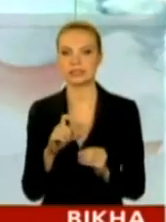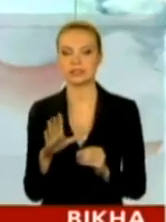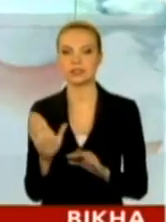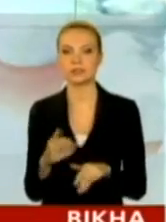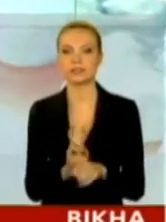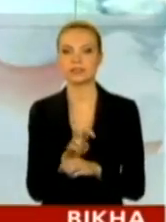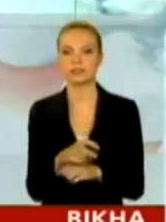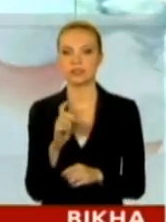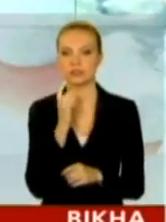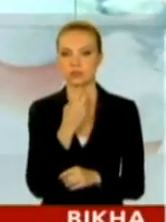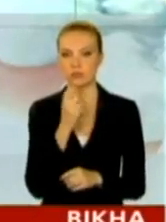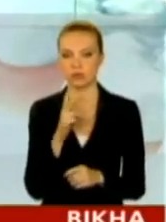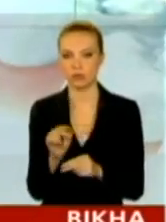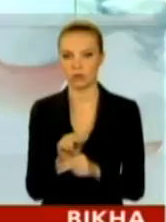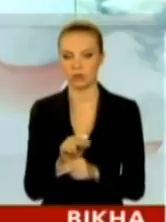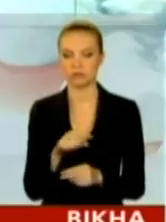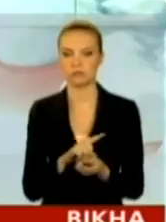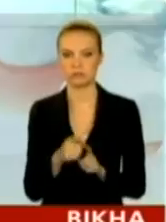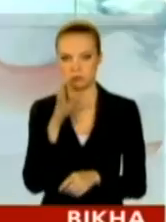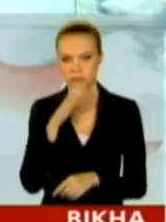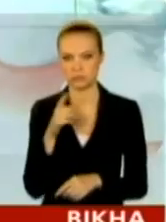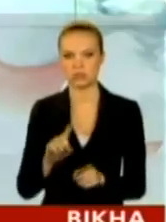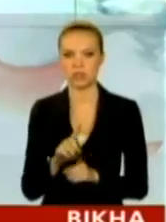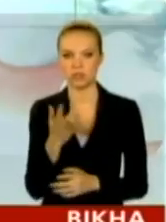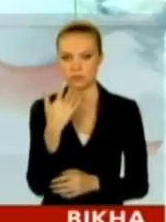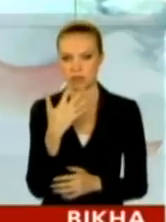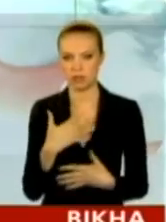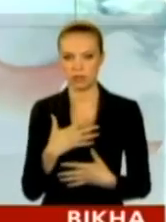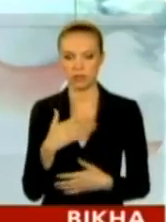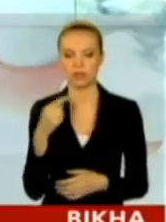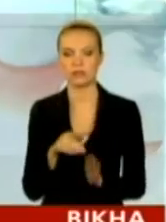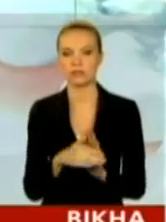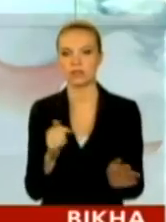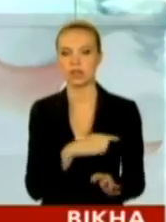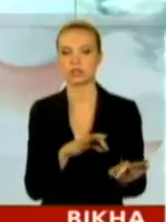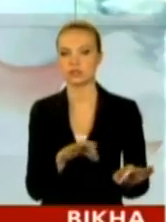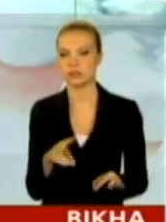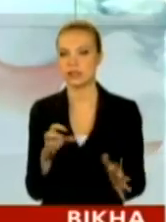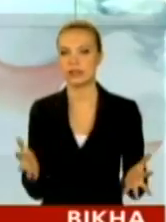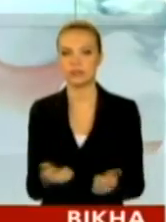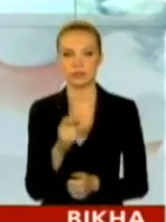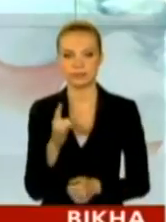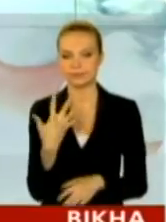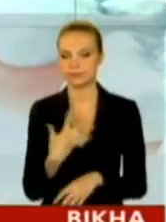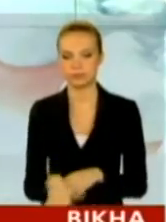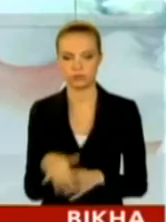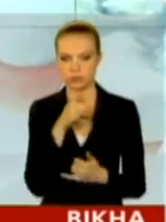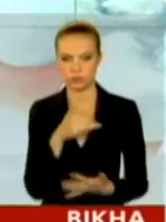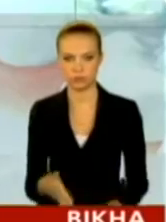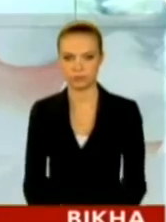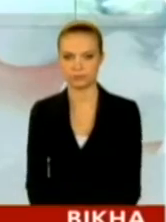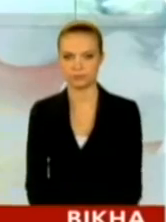відвідин стоматолога стало зле. У неї почався сильний напад алергії. Батьки викликали швидку, але врятувати дитину вже не